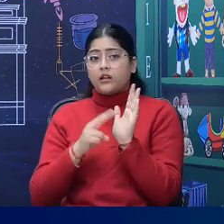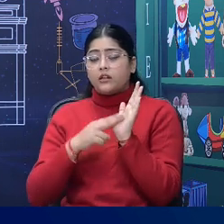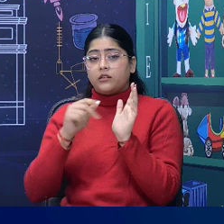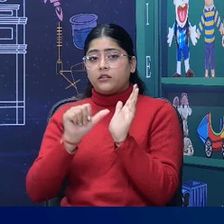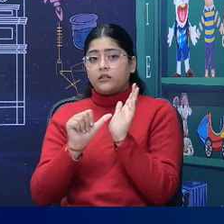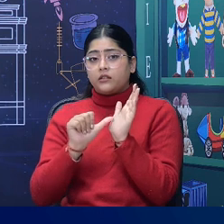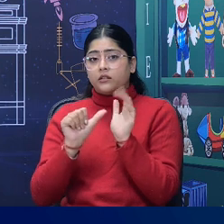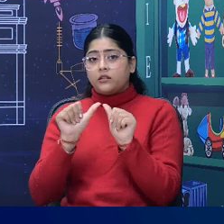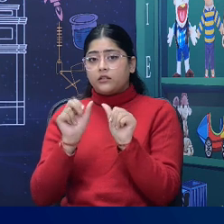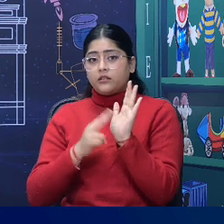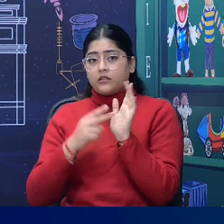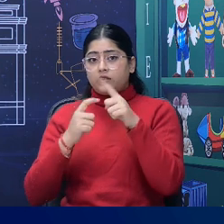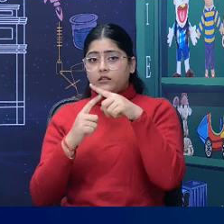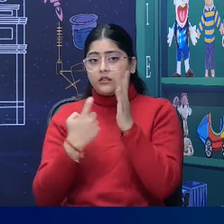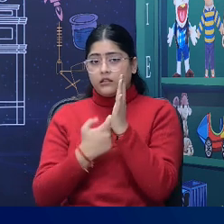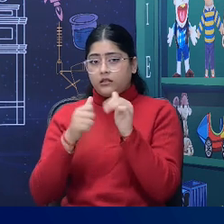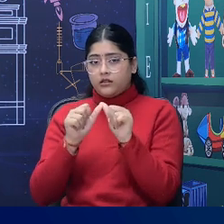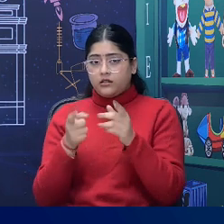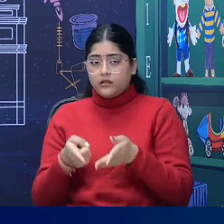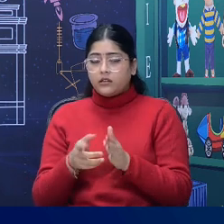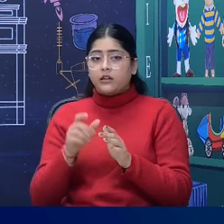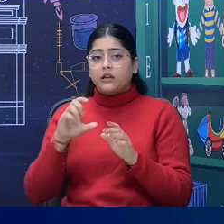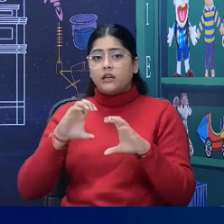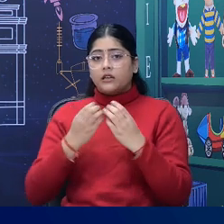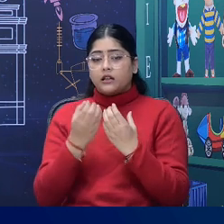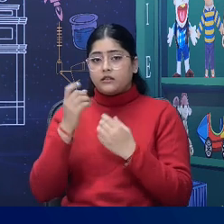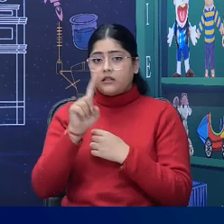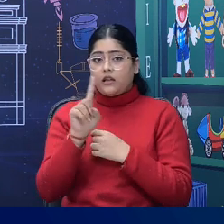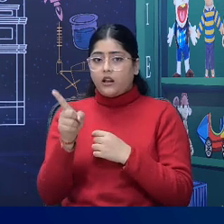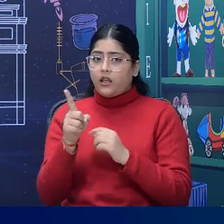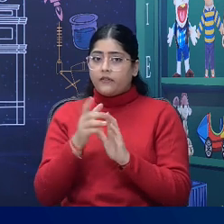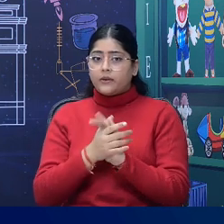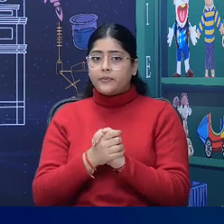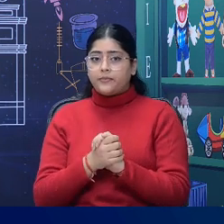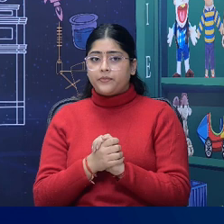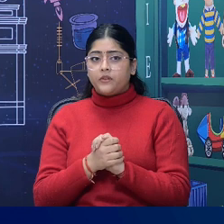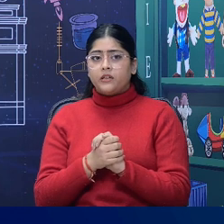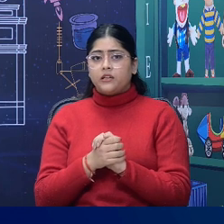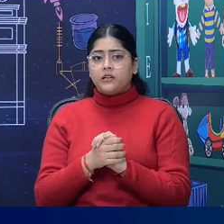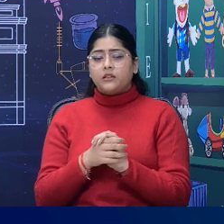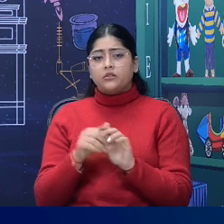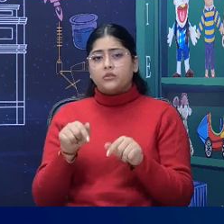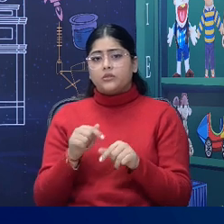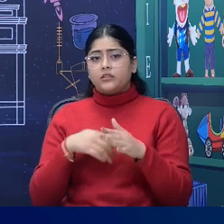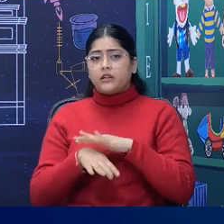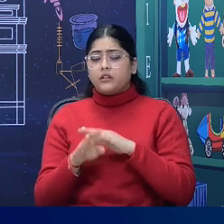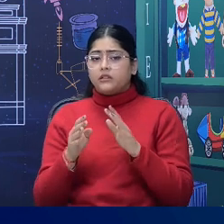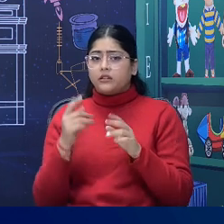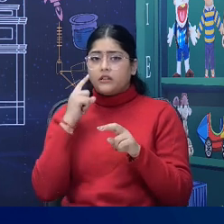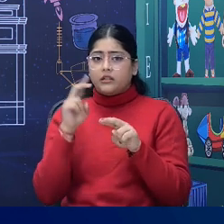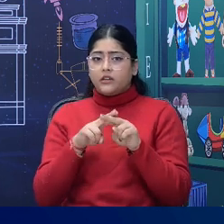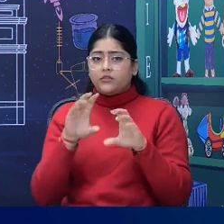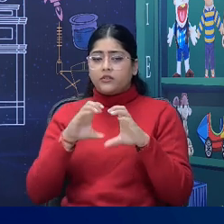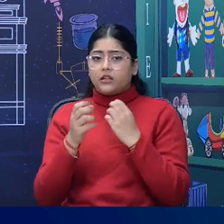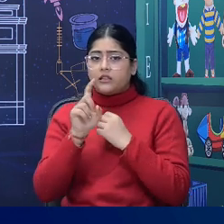वाले और कक्षा 11 के बच्चों के लिए जब भी कोई पाठ्य पुस्तक में किताब में चैप्टर ऐड किया जाता है तो उसके पीछे कोई ना कोई एक